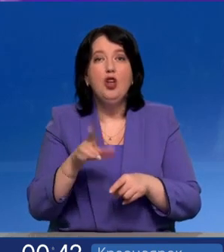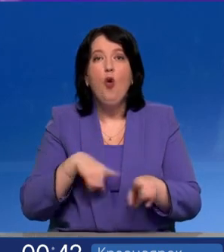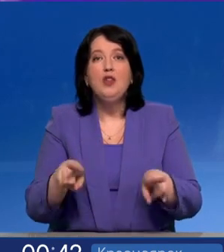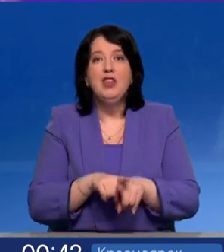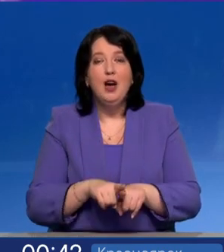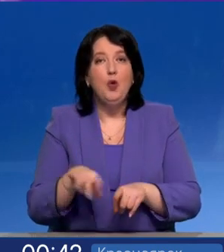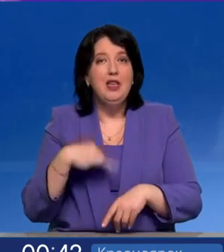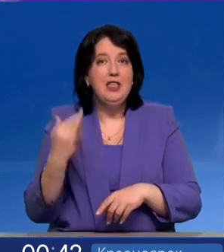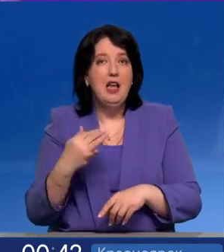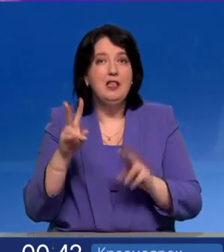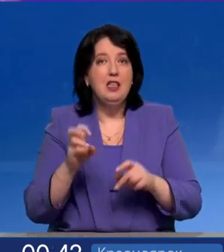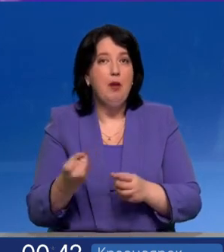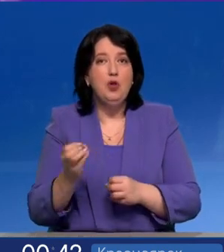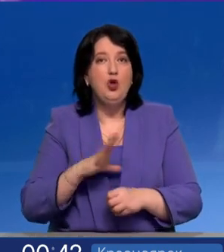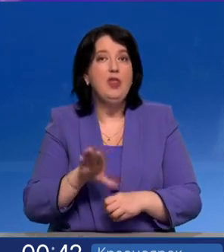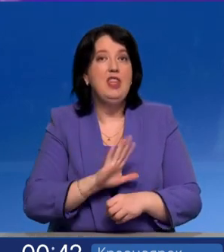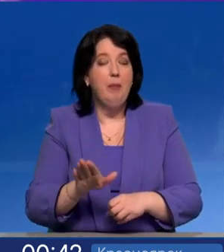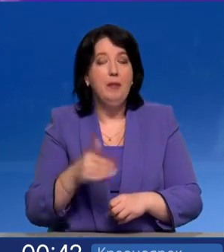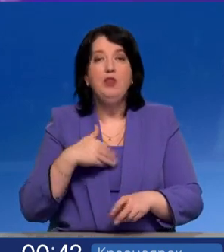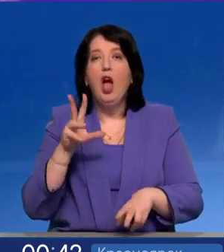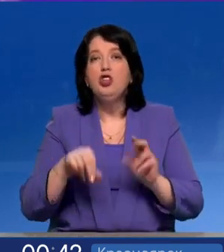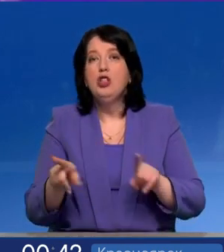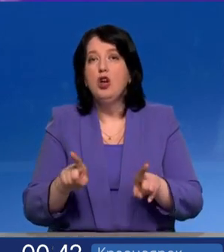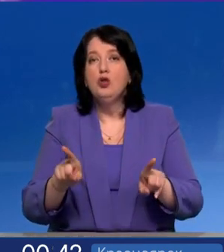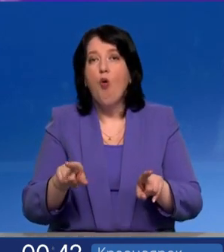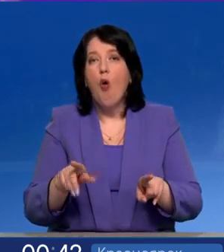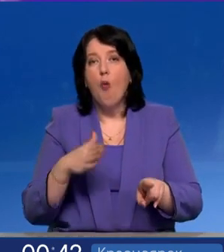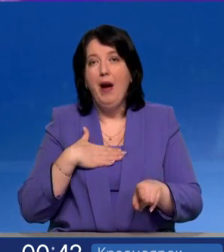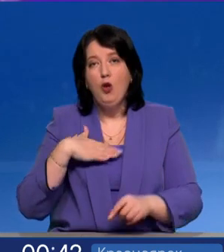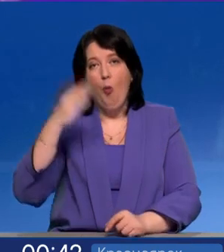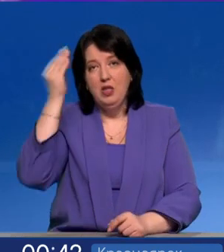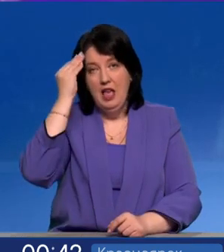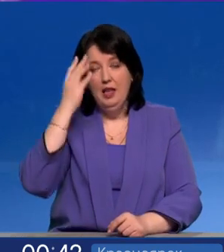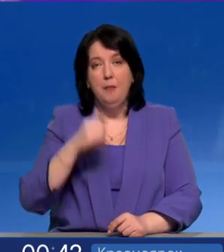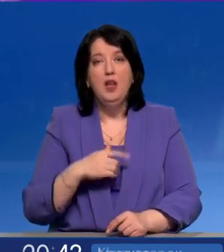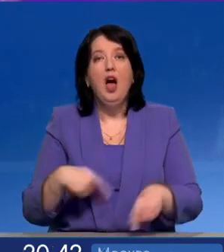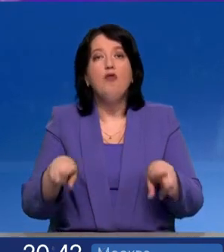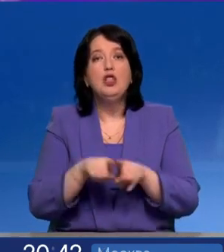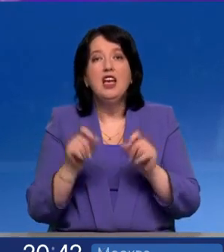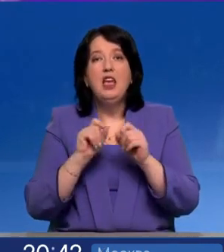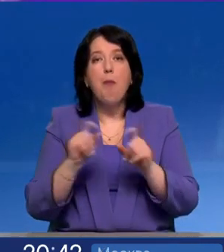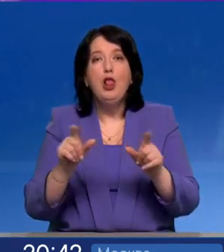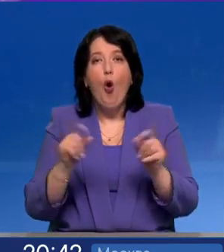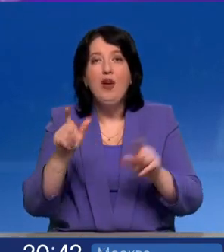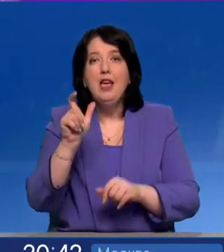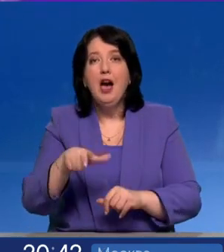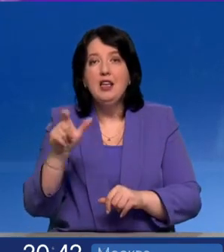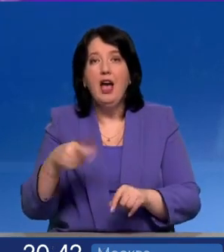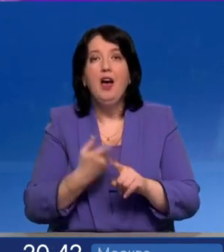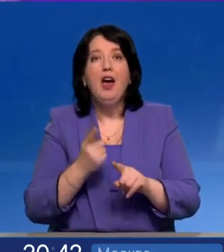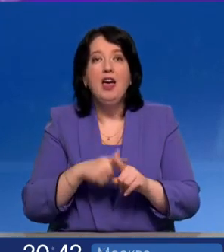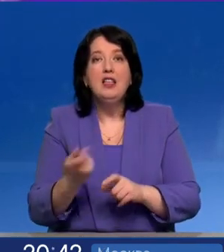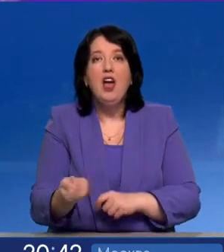было. Вот я считаю, может, это мое субъективное мнение, вот эти вот блогеры, это вот ягодки